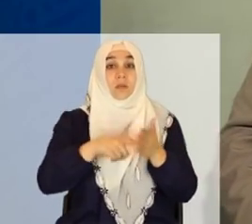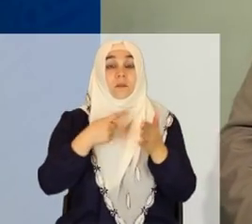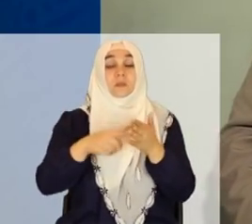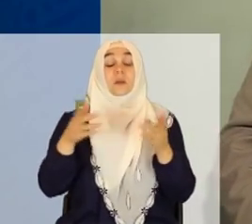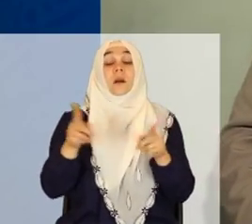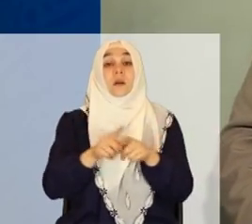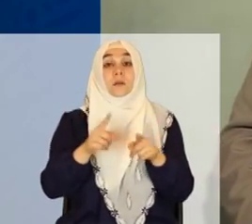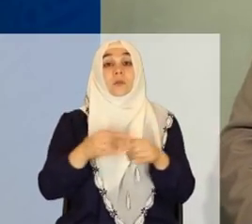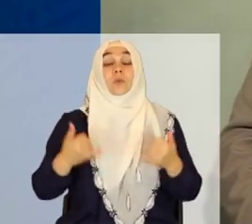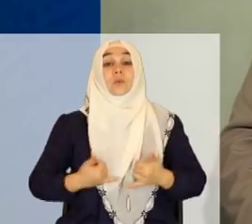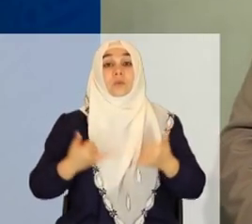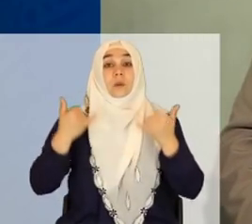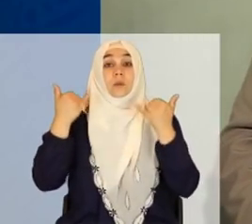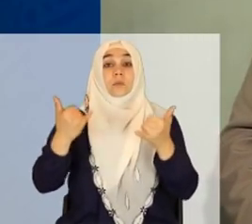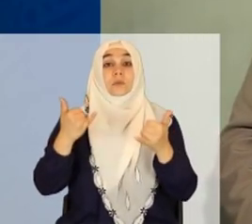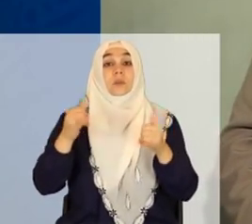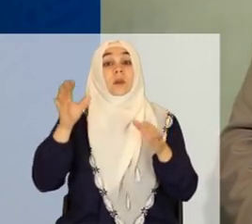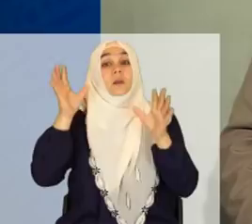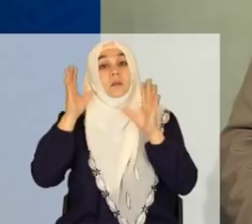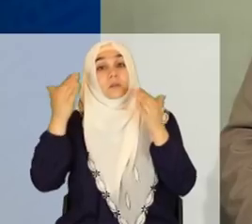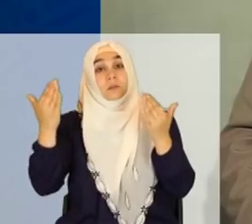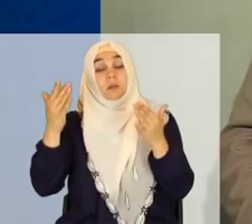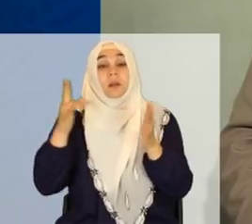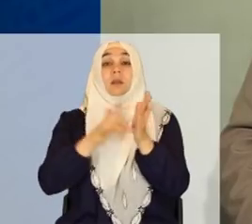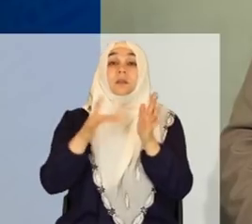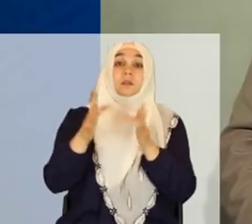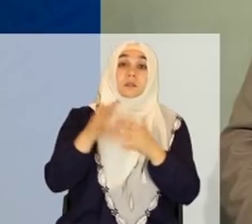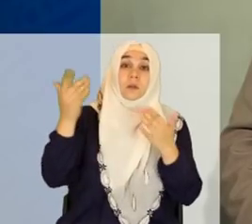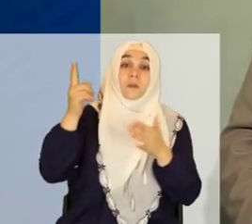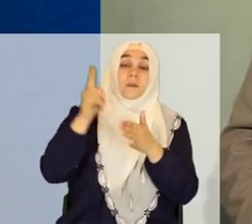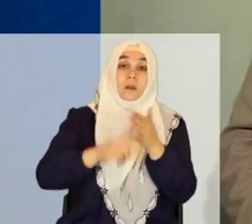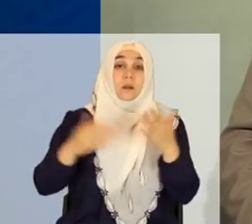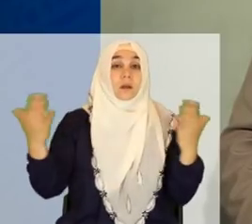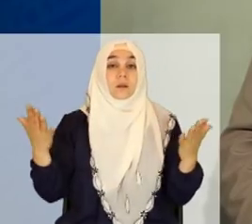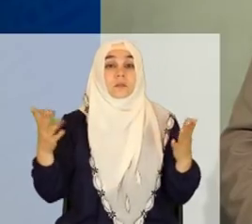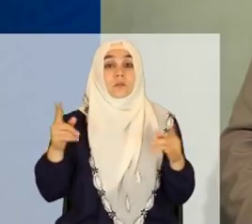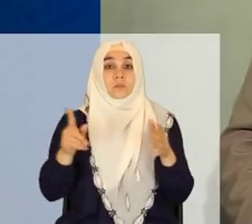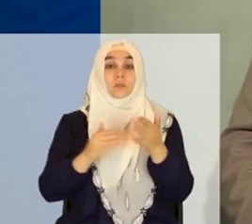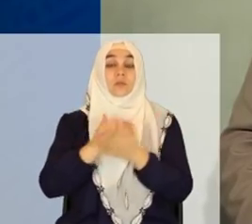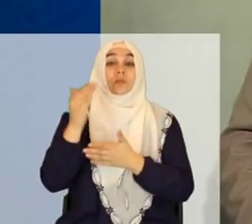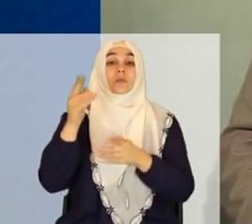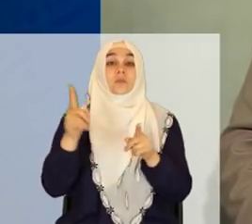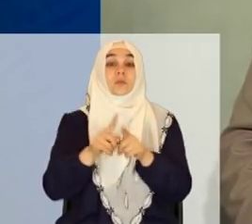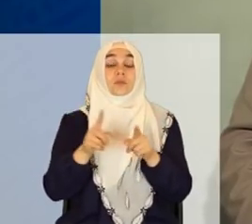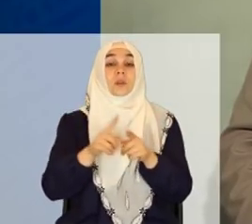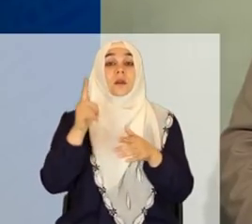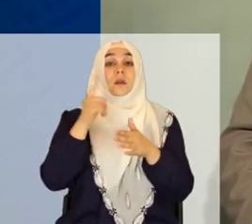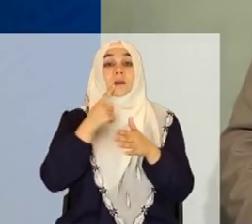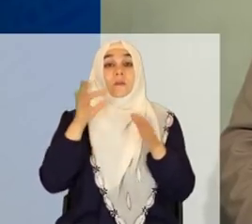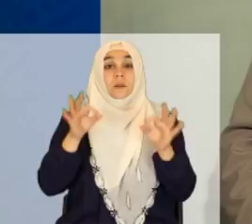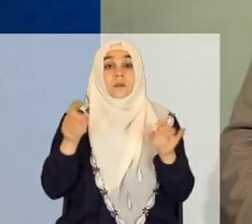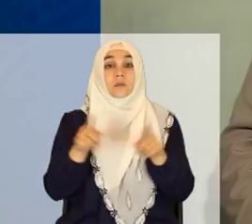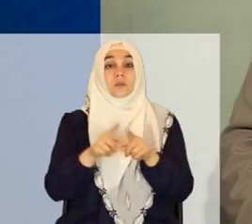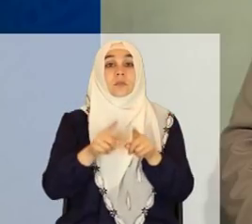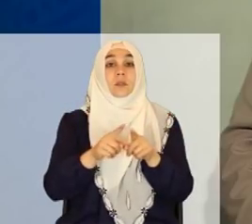Shuning uchun bizning ehtiromimiz yahudiy dini bo'lsin, masihiy dini bo'lsin, juda ham yuqori, chunki bizni iymon